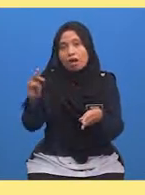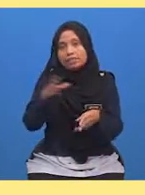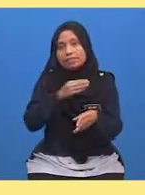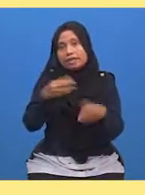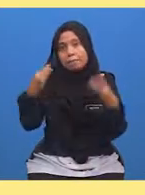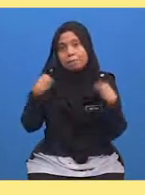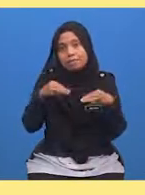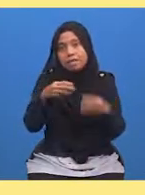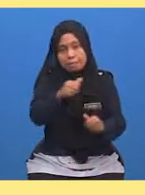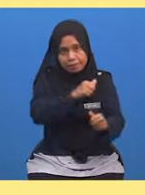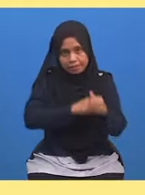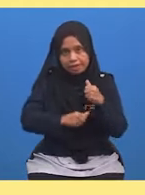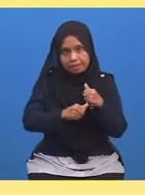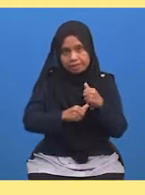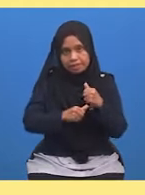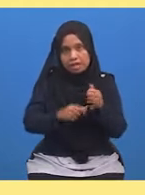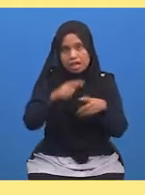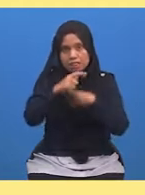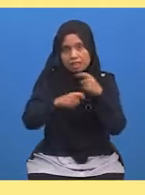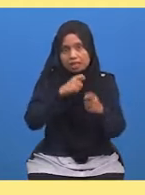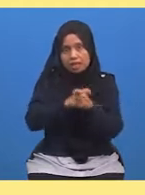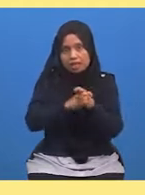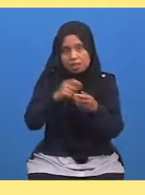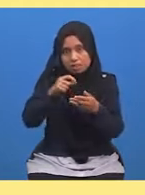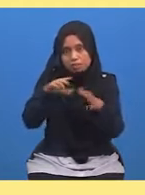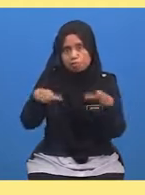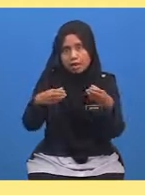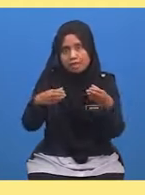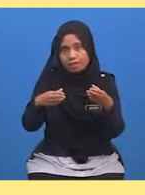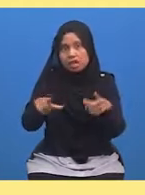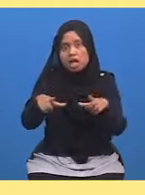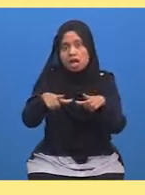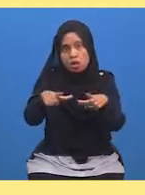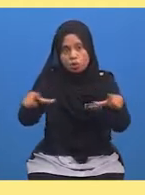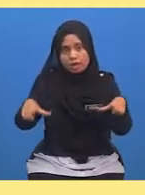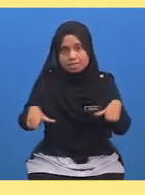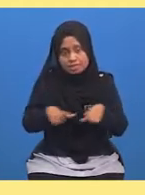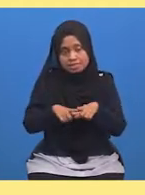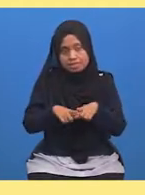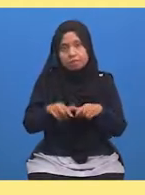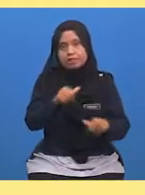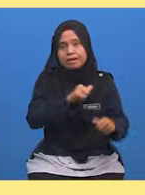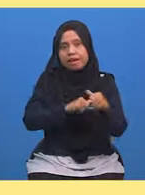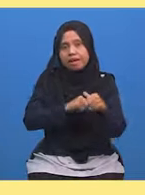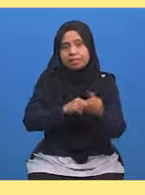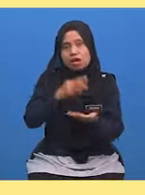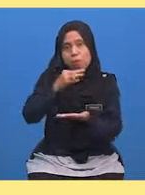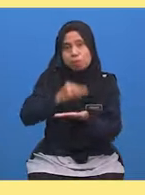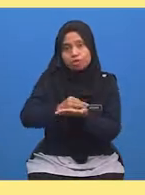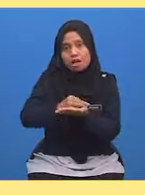perniagaan, tarikh penubuhan dan lokasi perniagaan, modal asal